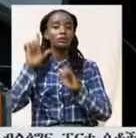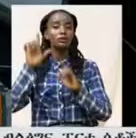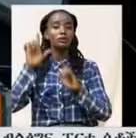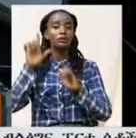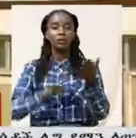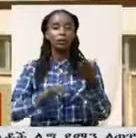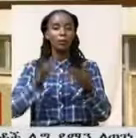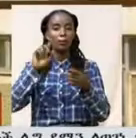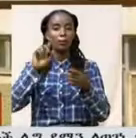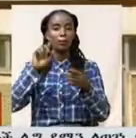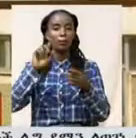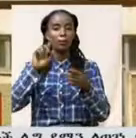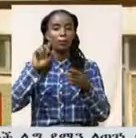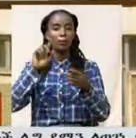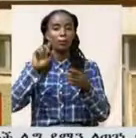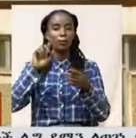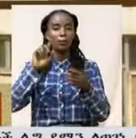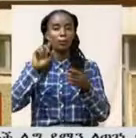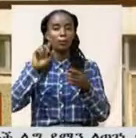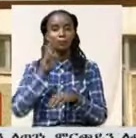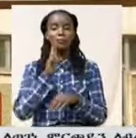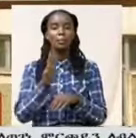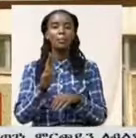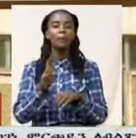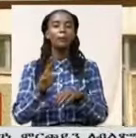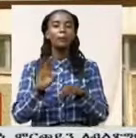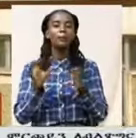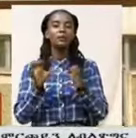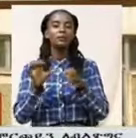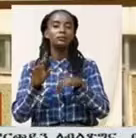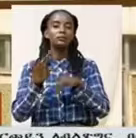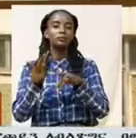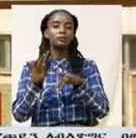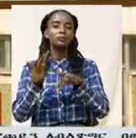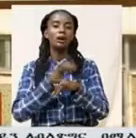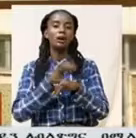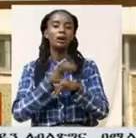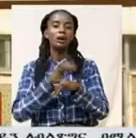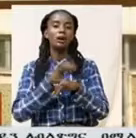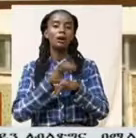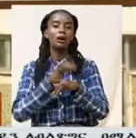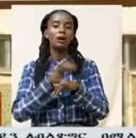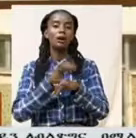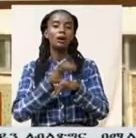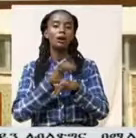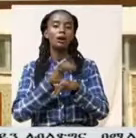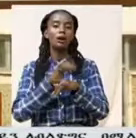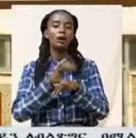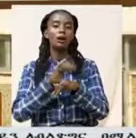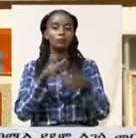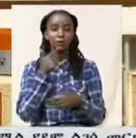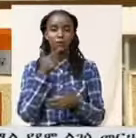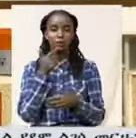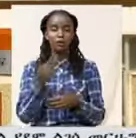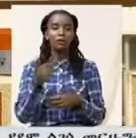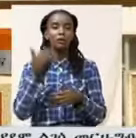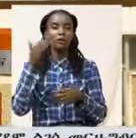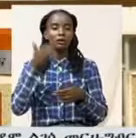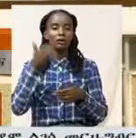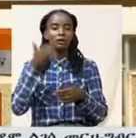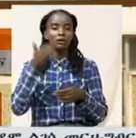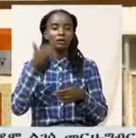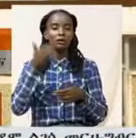ባለሙያ አቶ ደያ ሞዳሌ ናቸው። የሚዲያ ዘመቻ በአለም አቀፍ ግንኙነት ጥናት ምንድን የሚባለው ሳይኮሎጂካል ወር